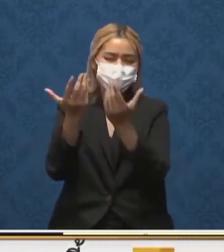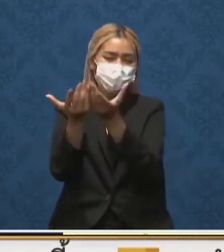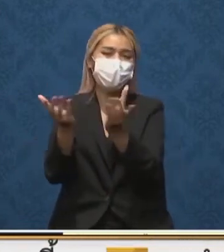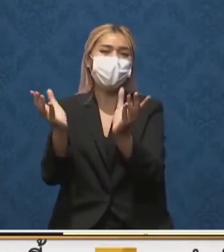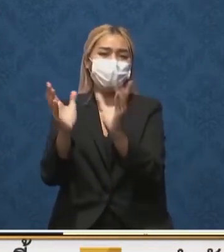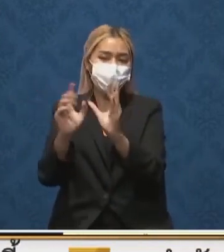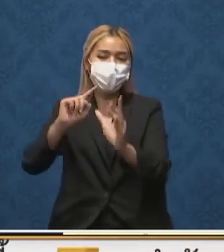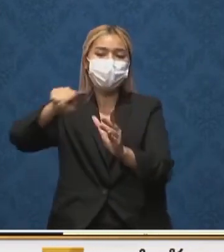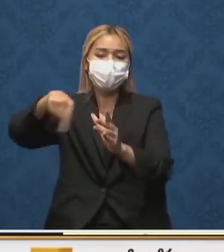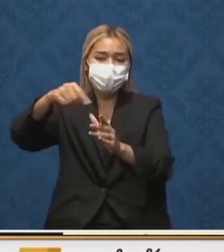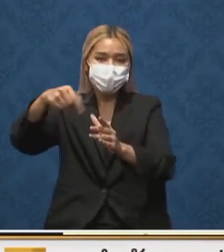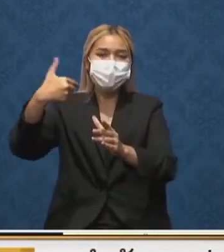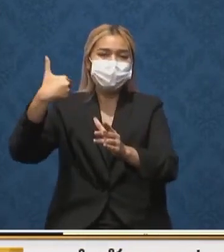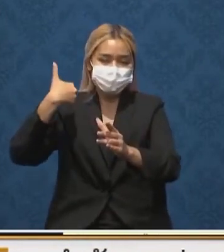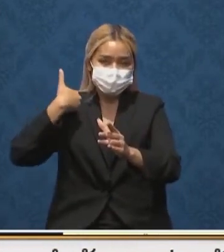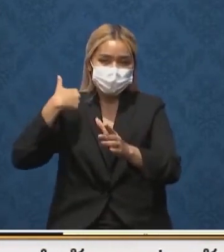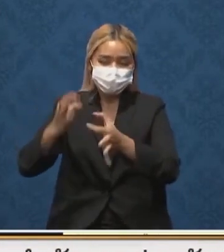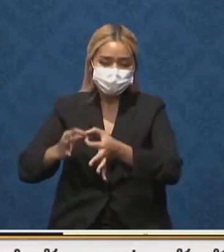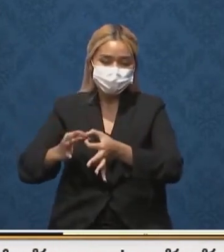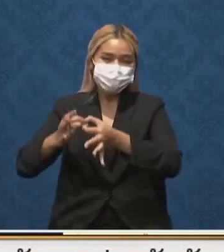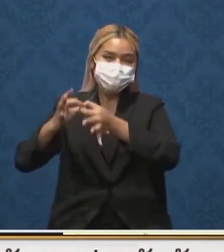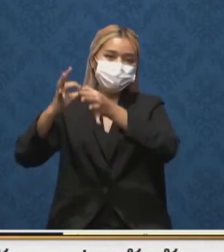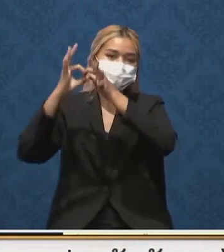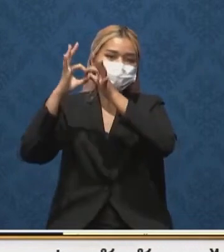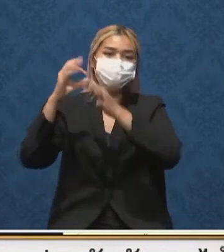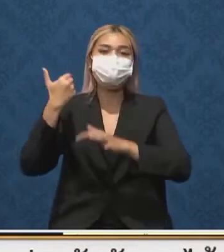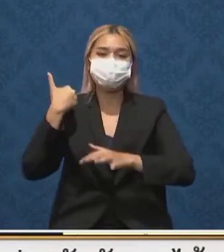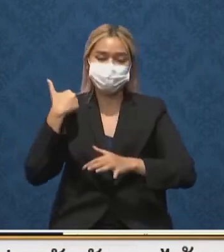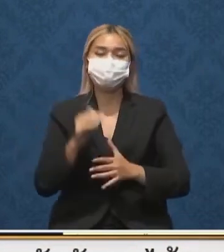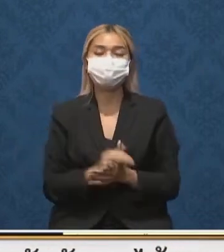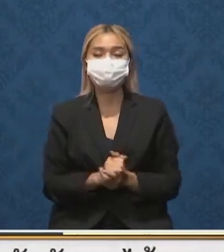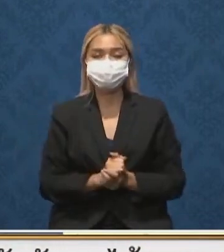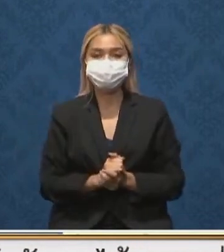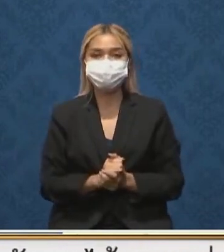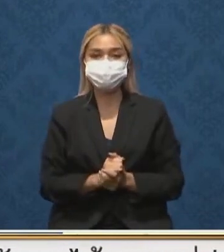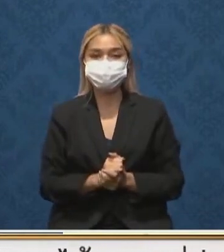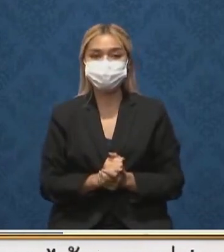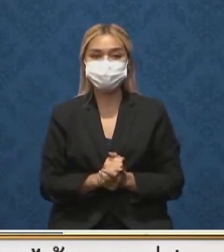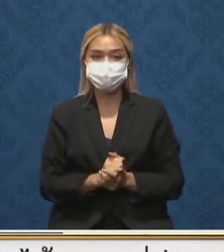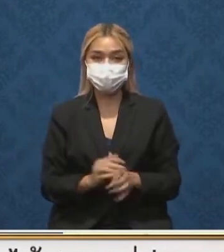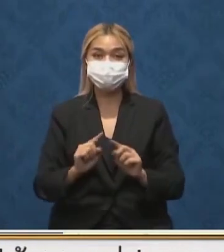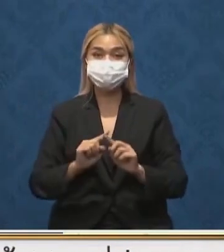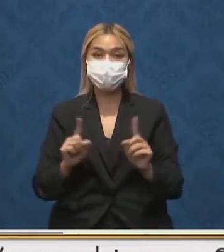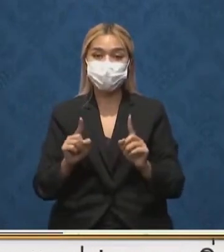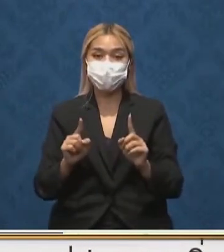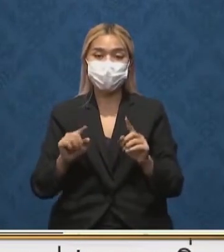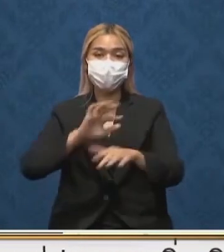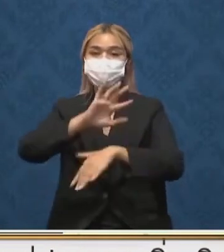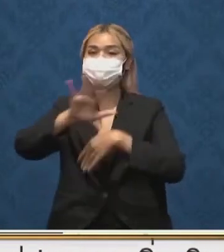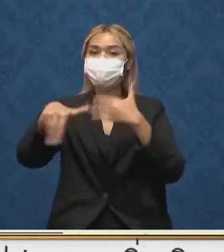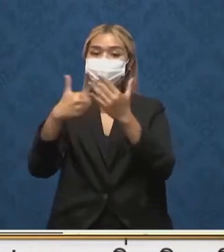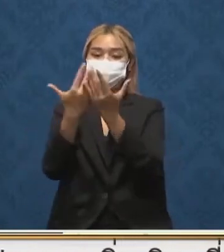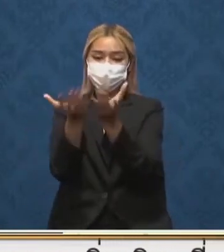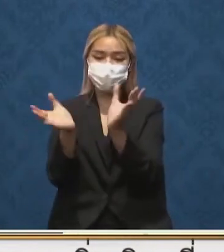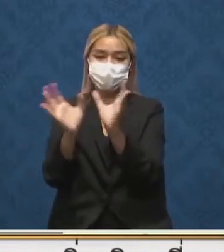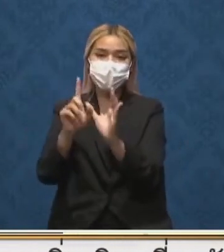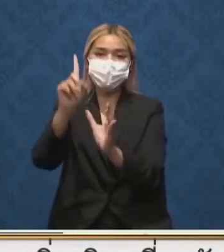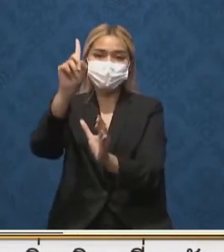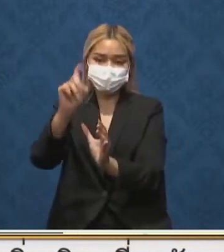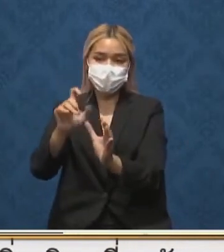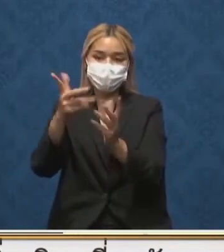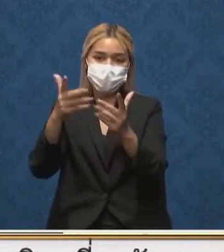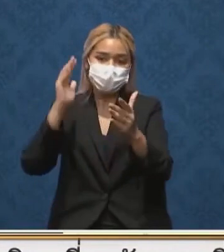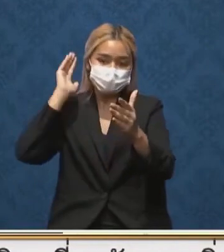ดาราเ่าอังโชติพันธุ์นะครับซึ่งเสียชีวิตไปแล้วจนกระทั่งถึงยุคปัจจุบันนี้คุณเป็นคุณ